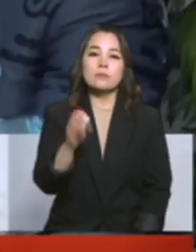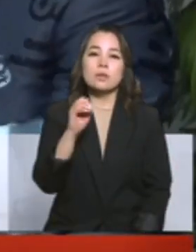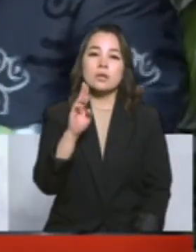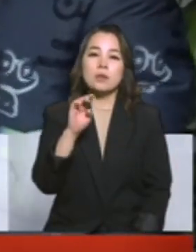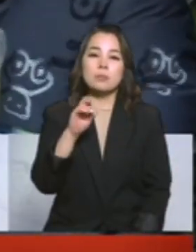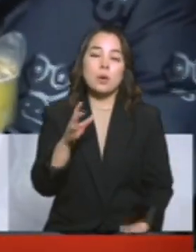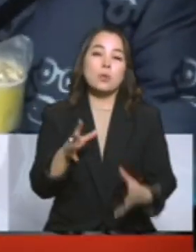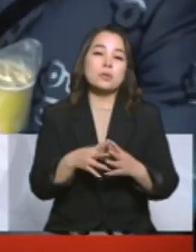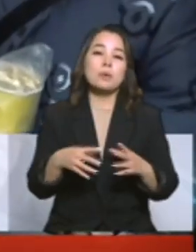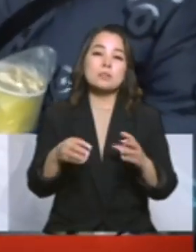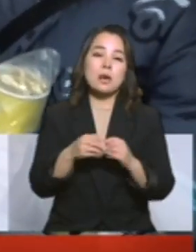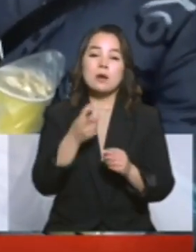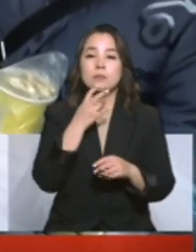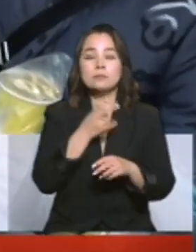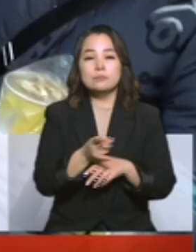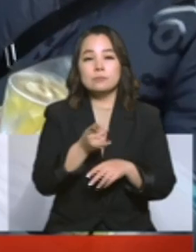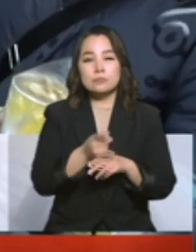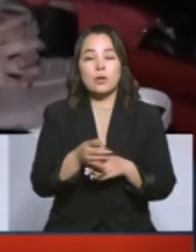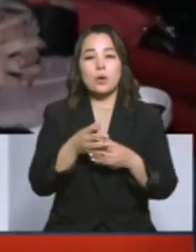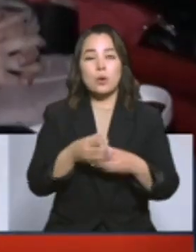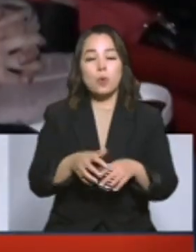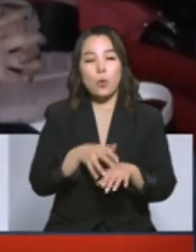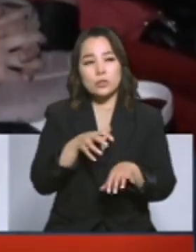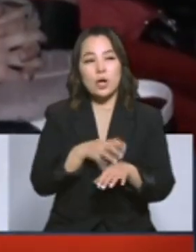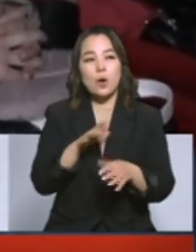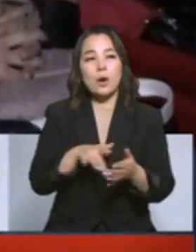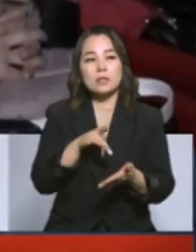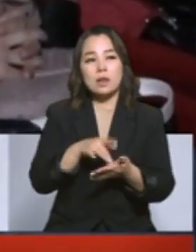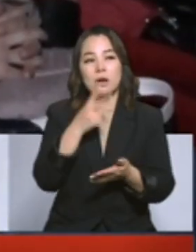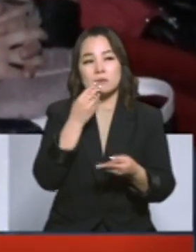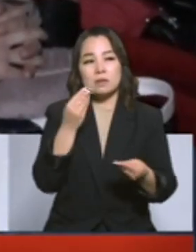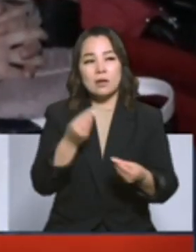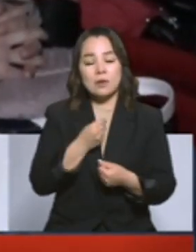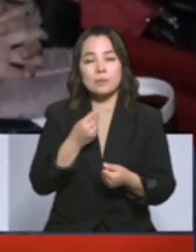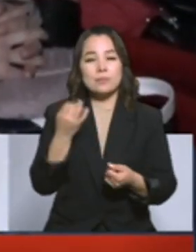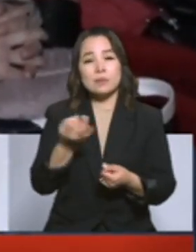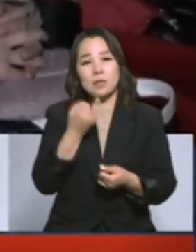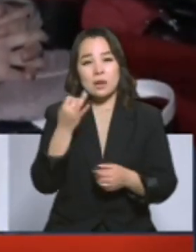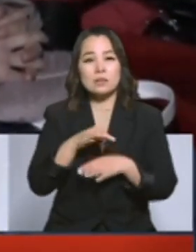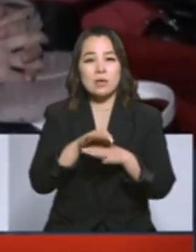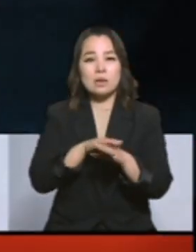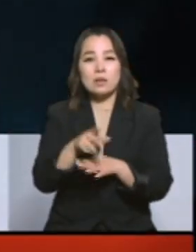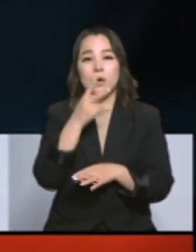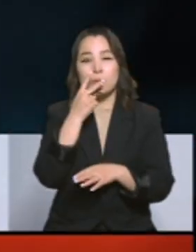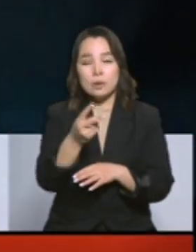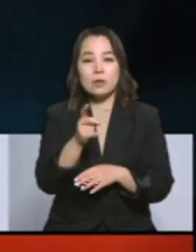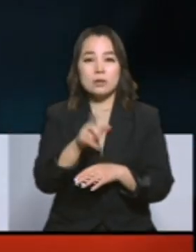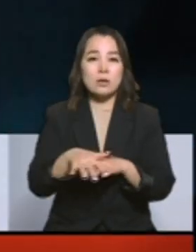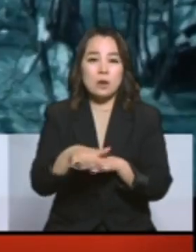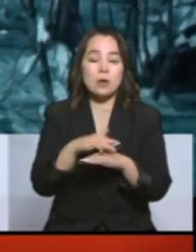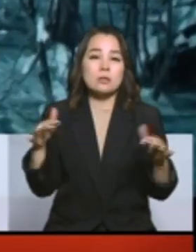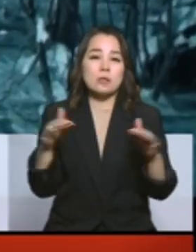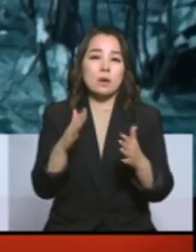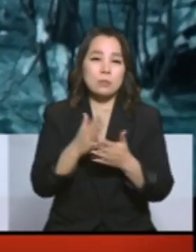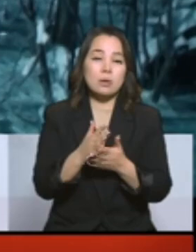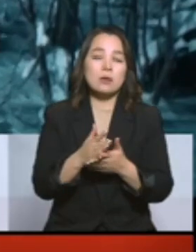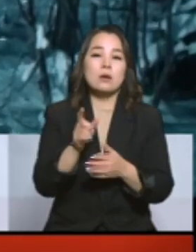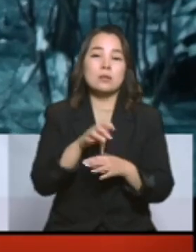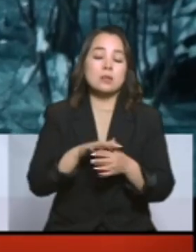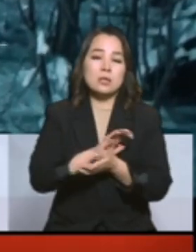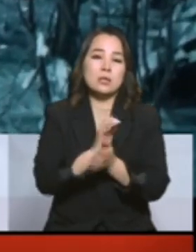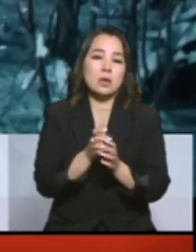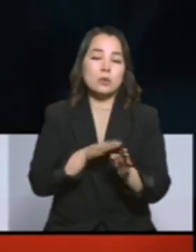Еркебай отбасылық комедиясы көкшетаулықтардың да көңілінен шықты. Шытырман оқиғаға толы туындыны тамашалауға келгендер көп, заллық